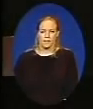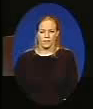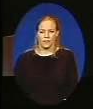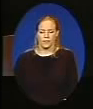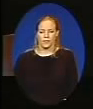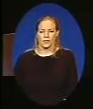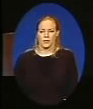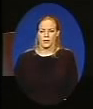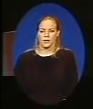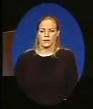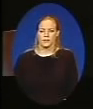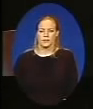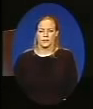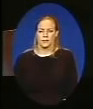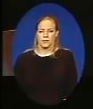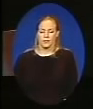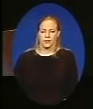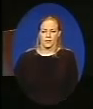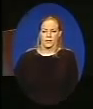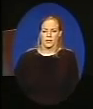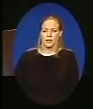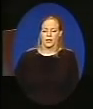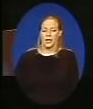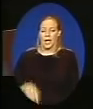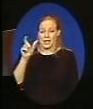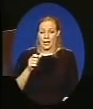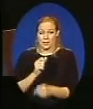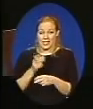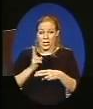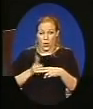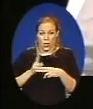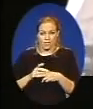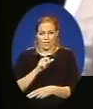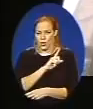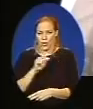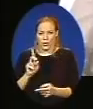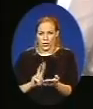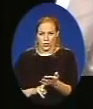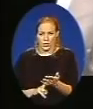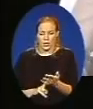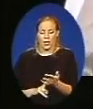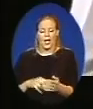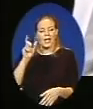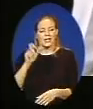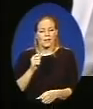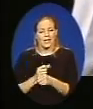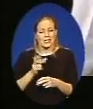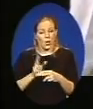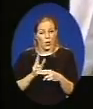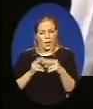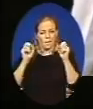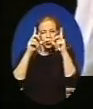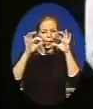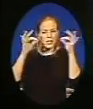אדם נעשה חולה פתאום. לא, לא פתאום. אדם נעשה חולה. פתאום הוא מתחיל לחשוב מחשבות שהוא לא חשב